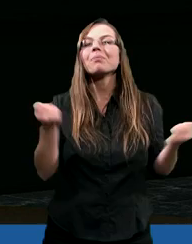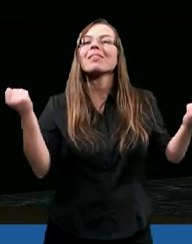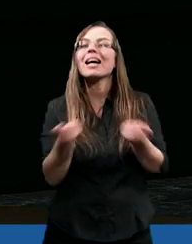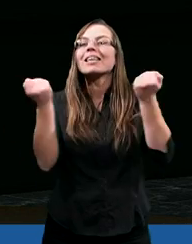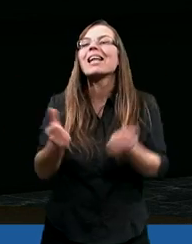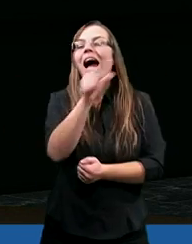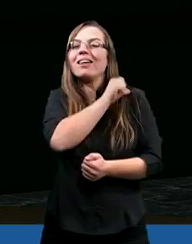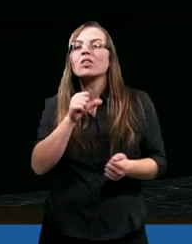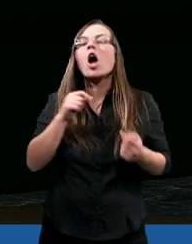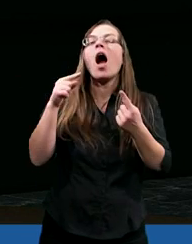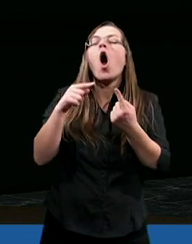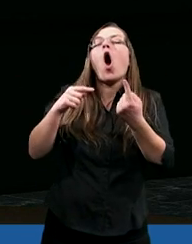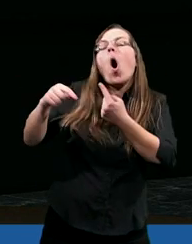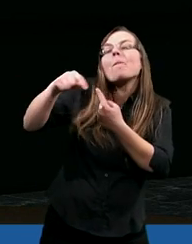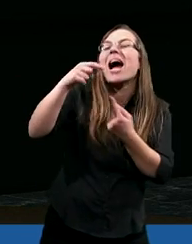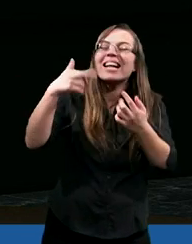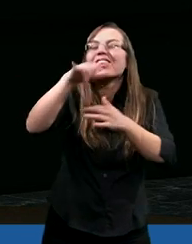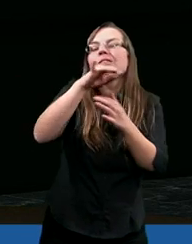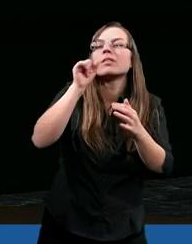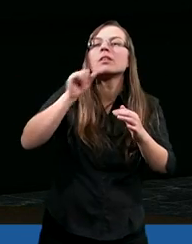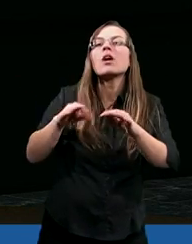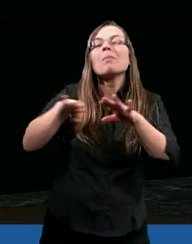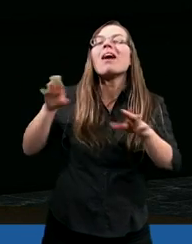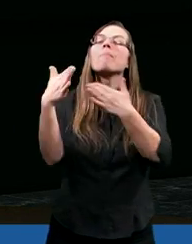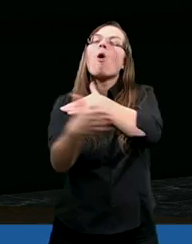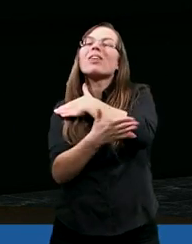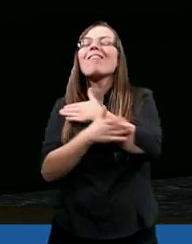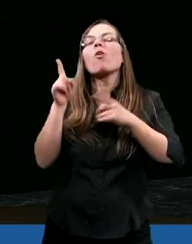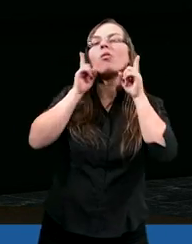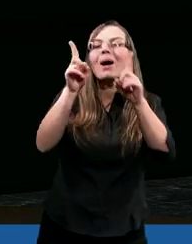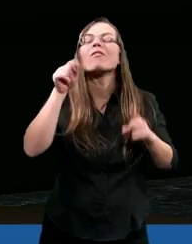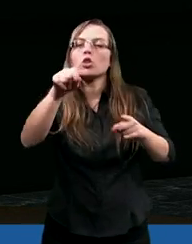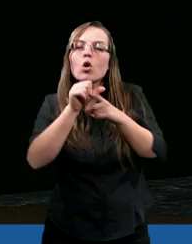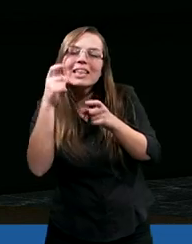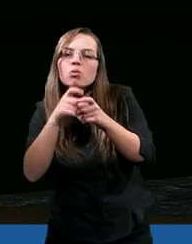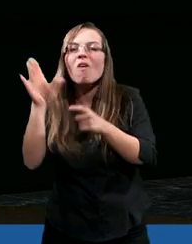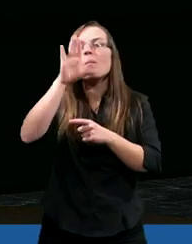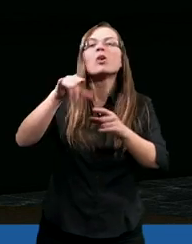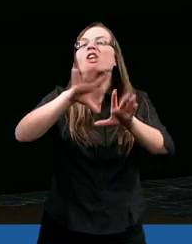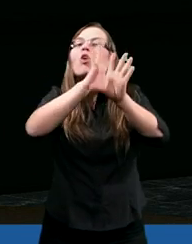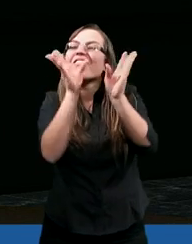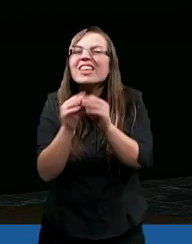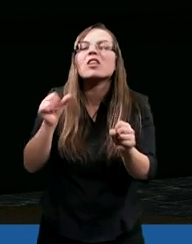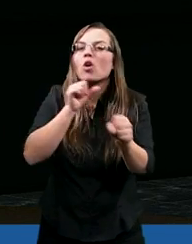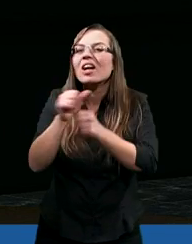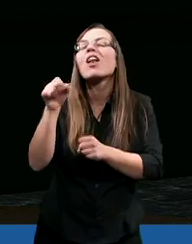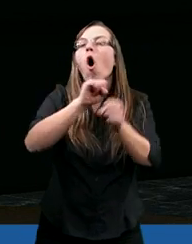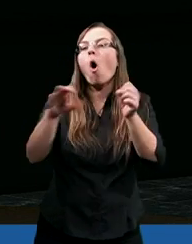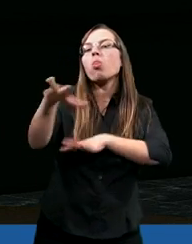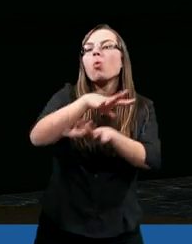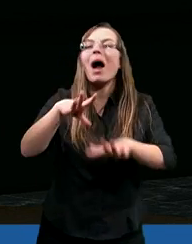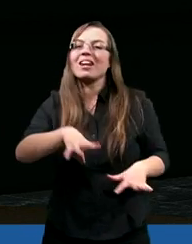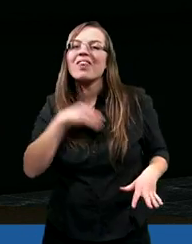starają się obejść taką podstawową prawdę, że to jest Słowo Boże, że wszystko jest od Ducha